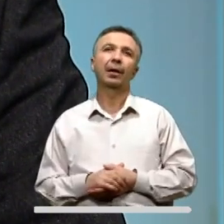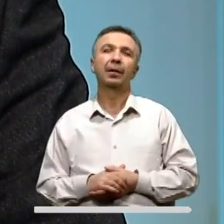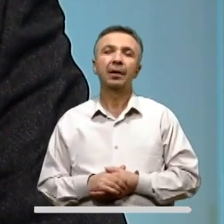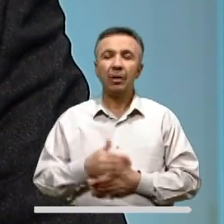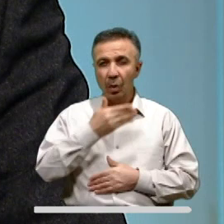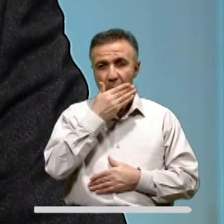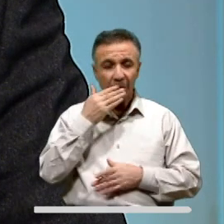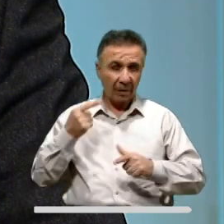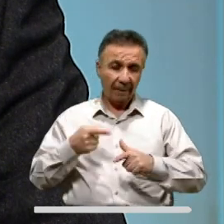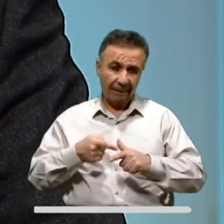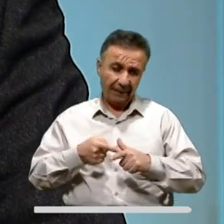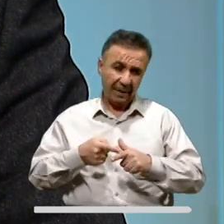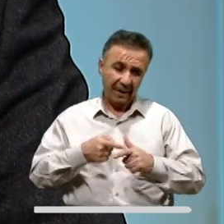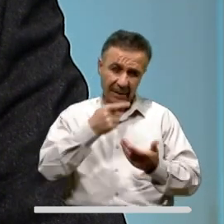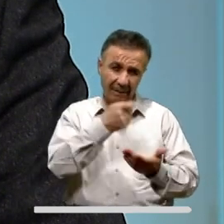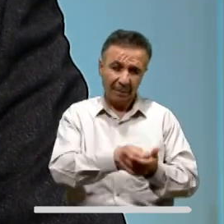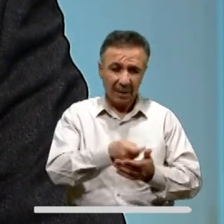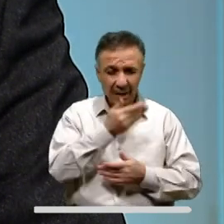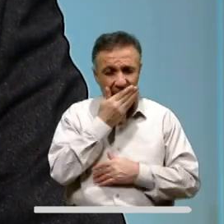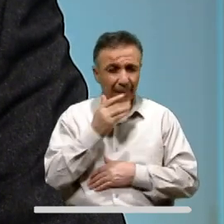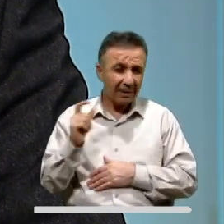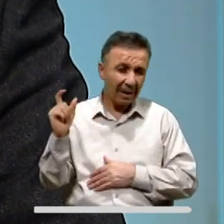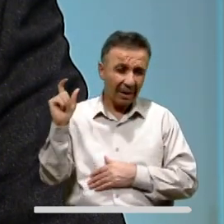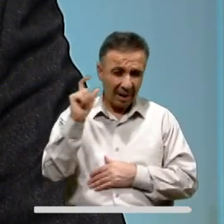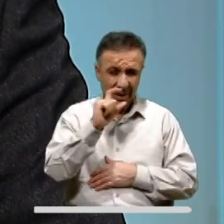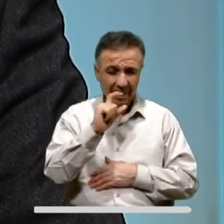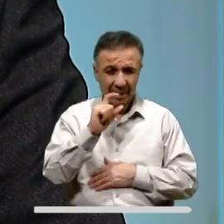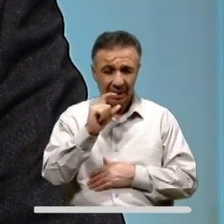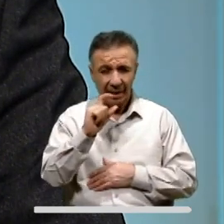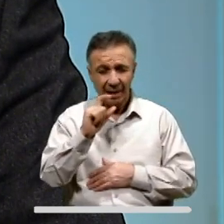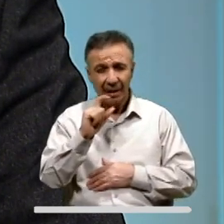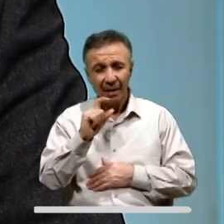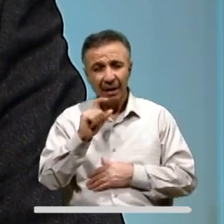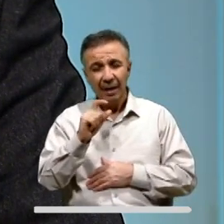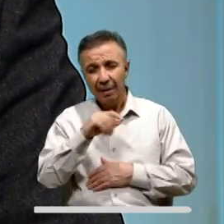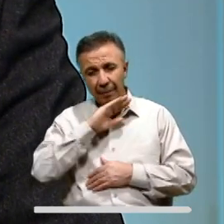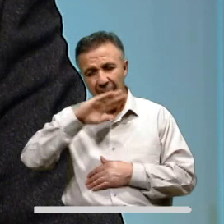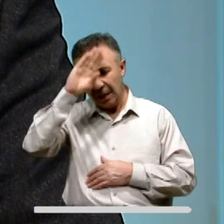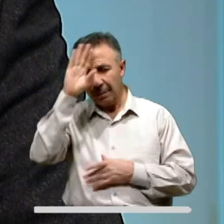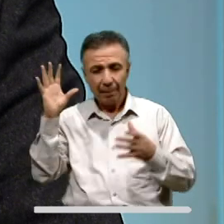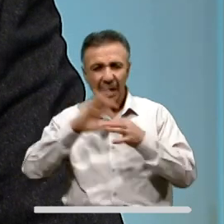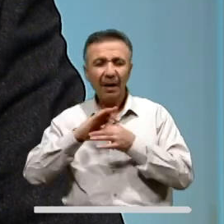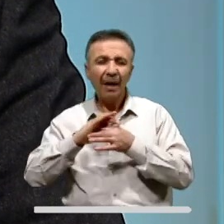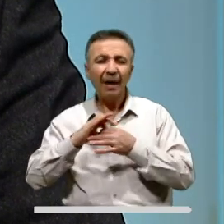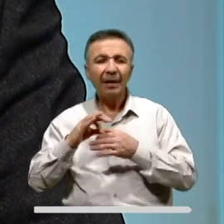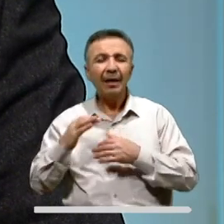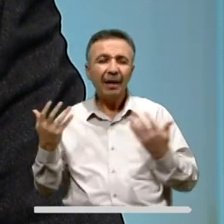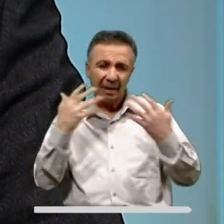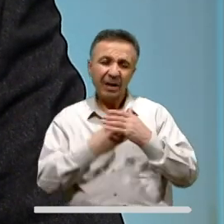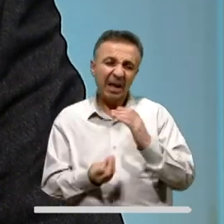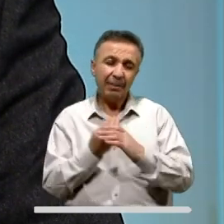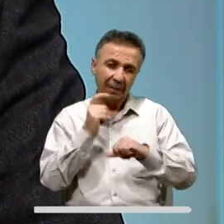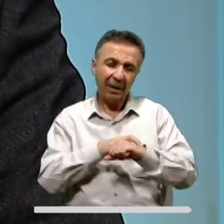Fitre, Ramazan'ı bayrama bağlayan gece imsak vaktiyle vacip olur.